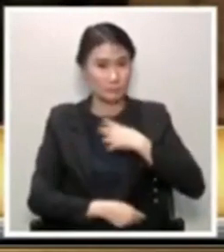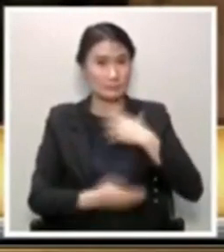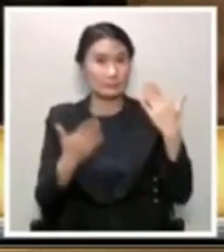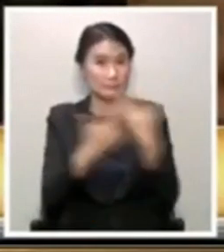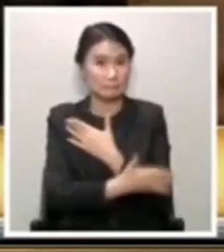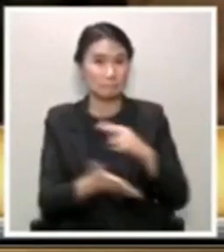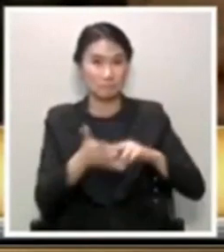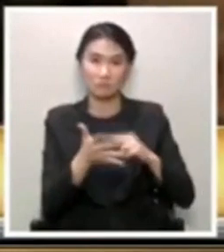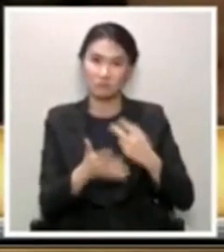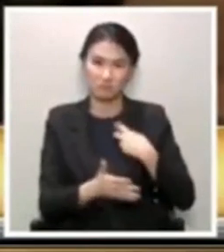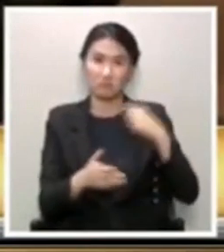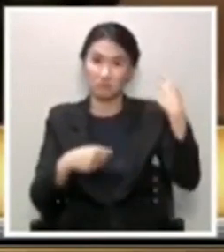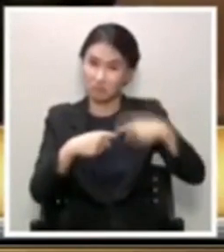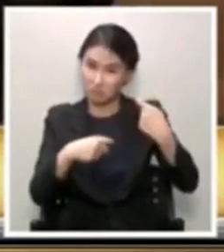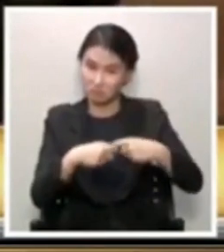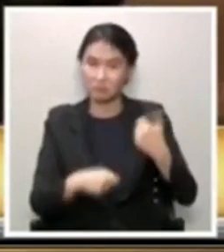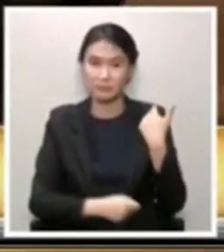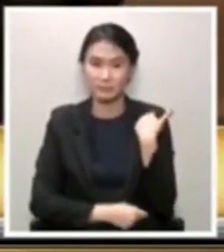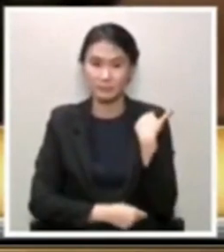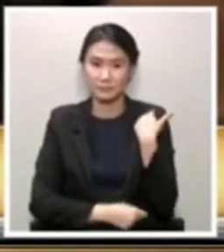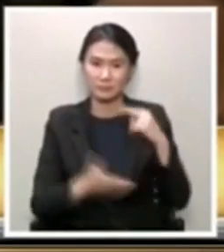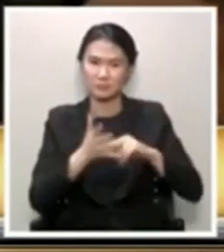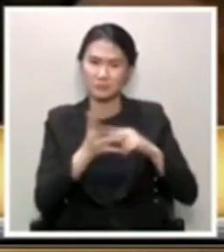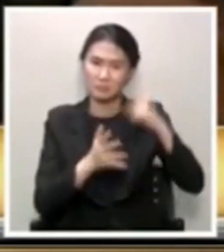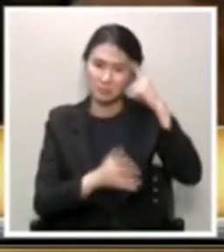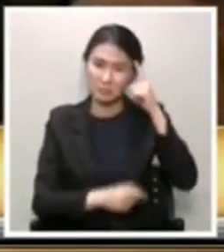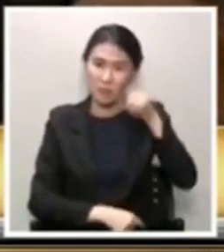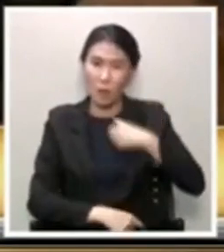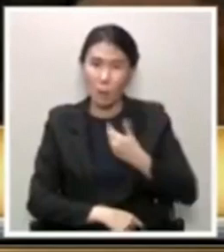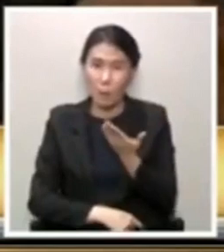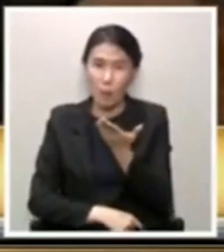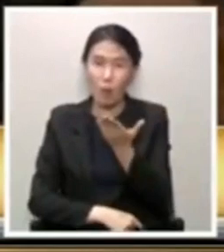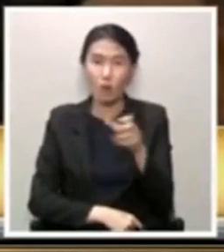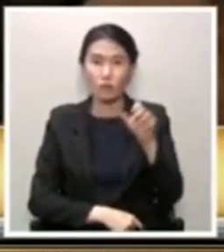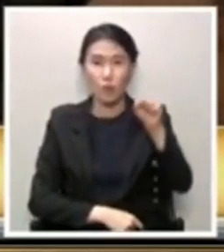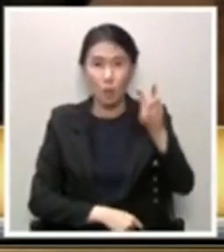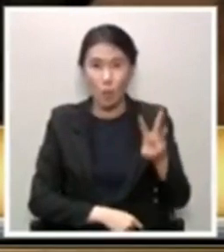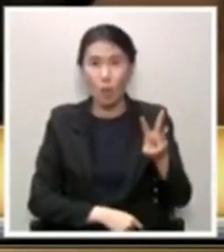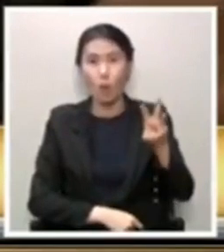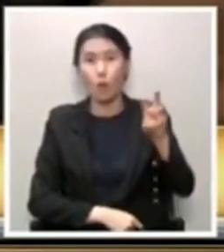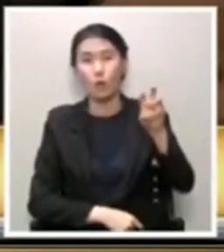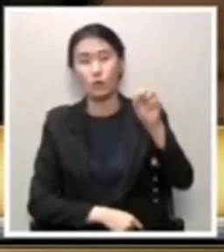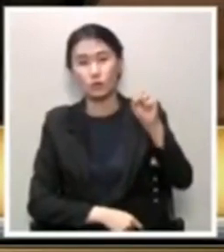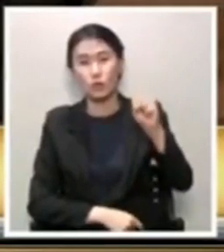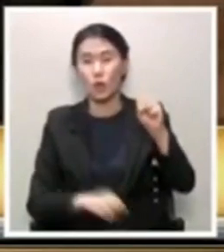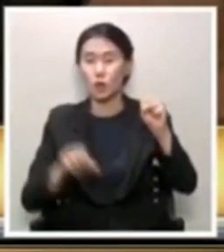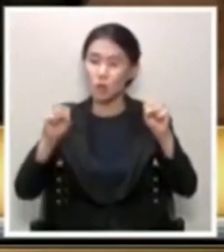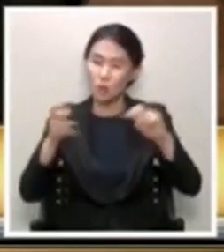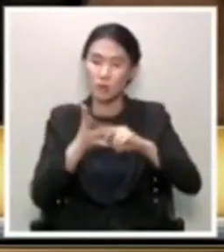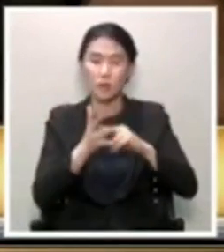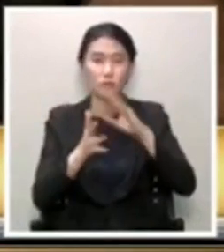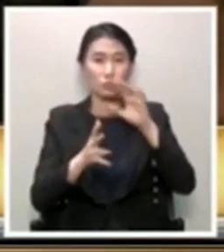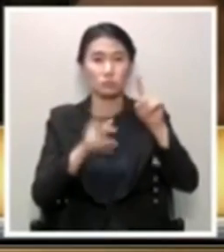ลี่ยนยากมากนะเปลี่ยนยากมากอย่างน้อยที่สุดคุณต้องไปขอวุฒิสภาซึ่งพวกเขาตั้งมาก่อน1ใน3ถ้าไม่มีเสียง